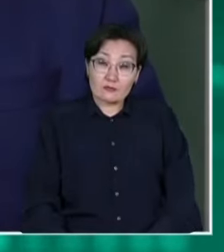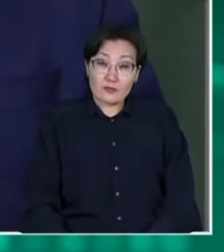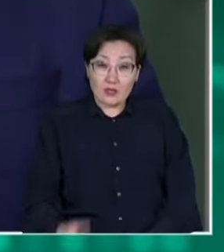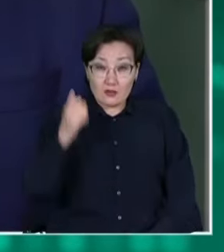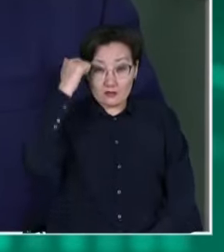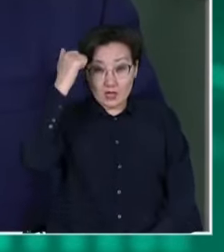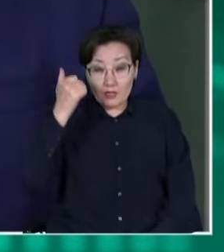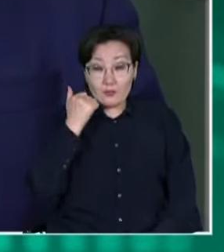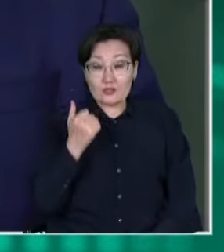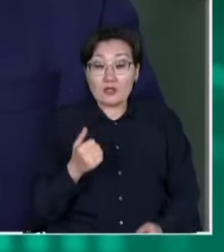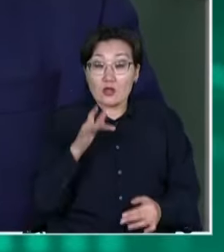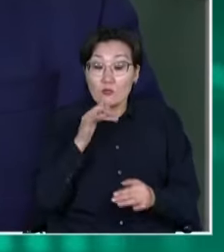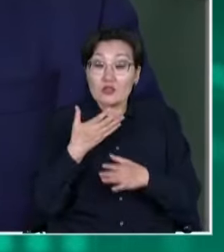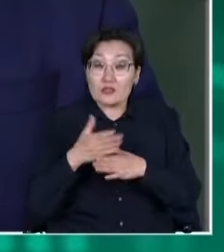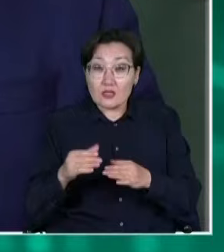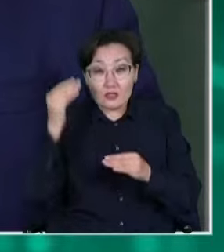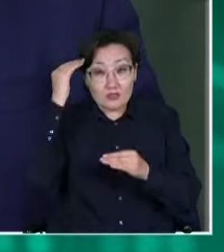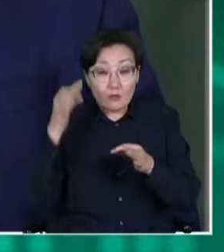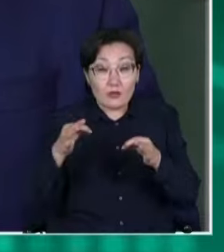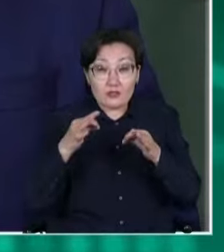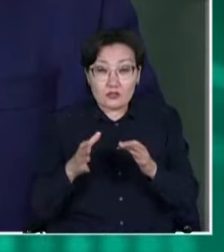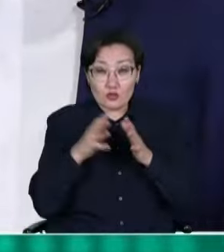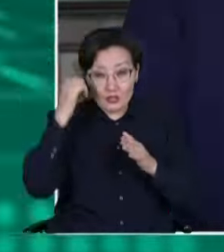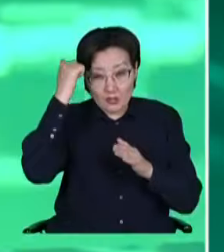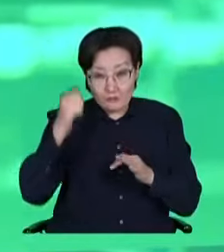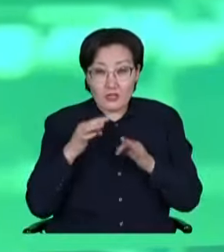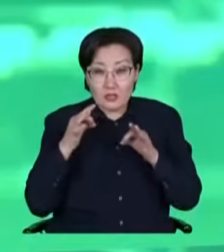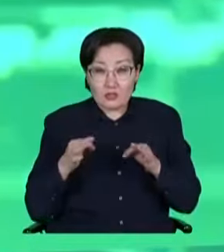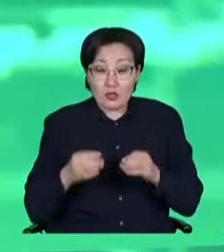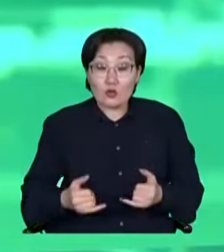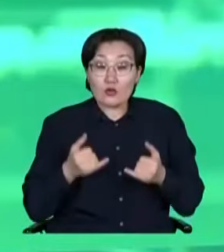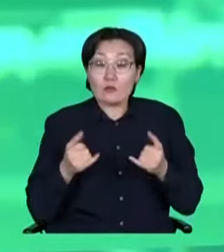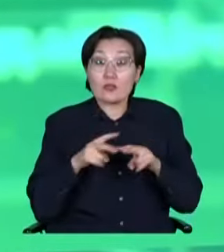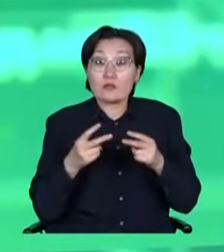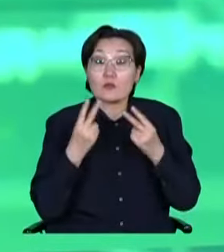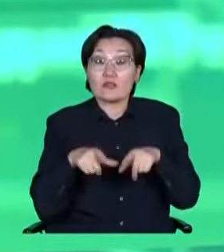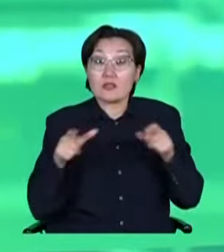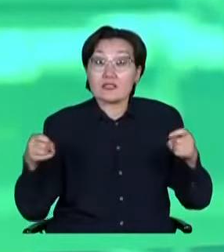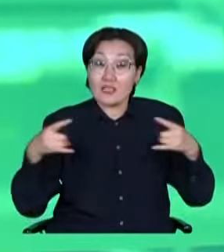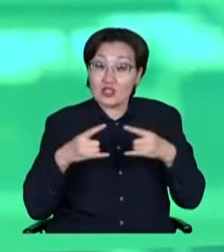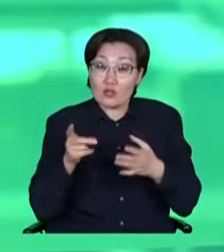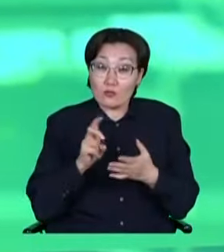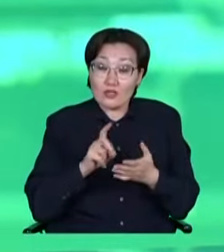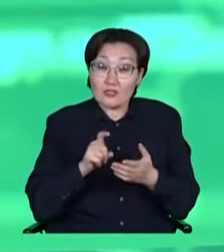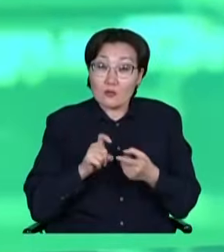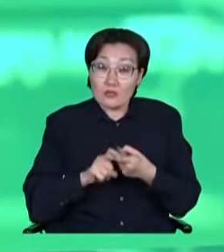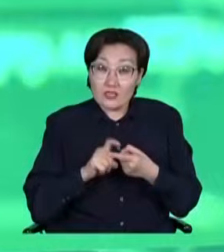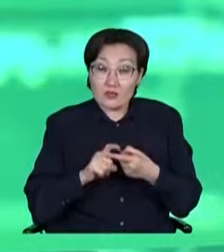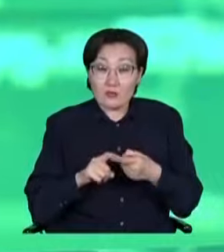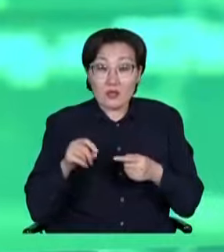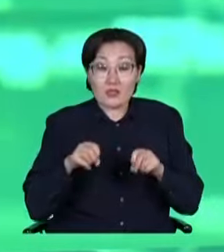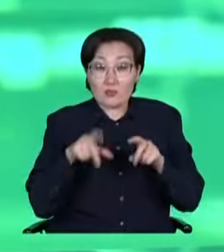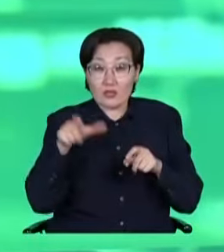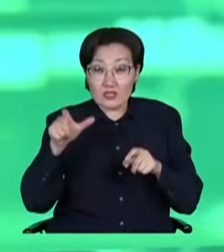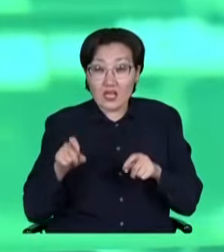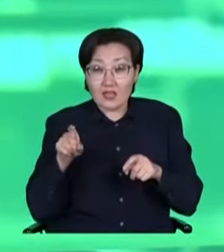Рахмет, Мақсат Мырза, уақыт бөліп, пікір білдіргеніңізге алғыс айтамыз. Құрметті көрермен, бізбен тікелей байланыста экономист, сарапшы